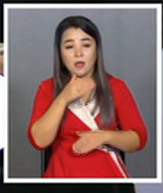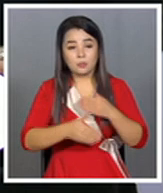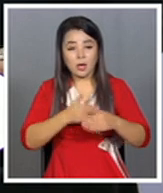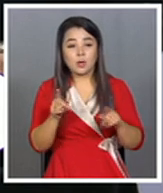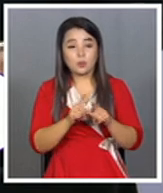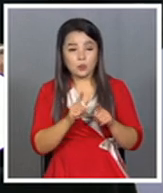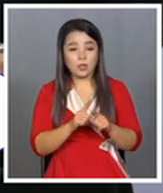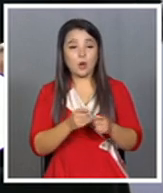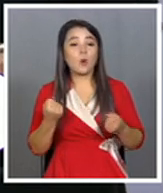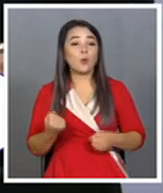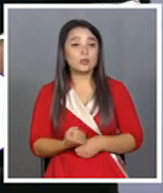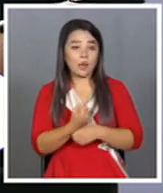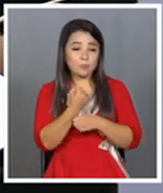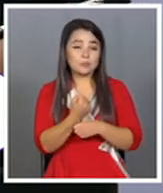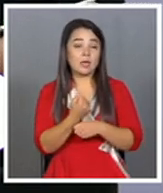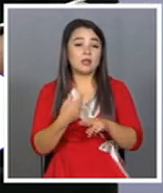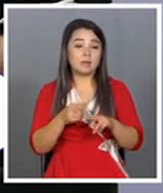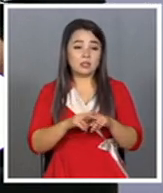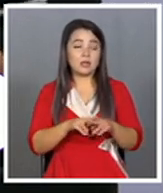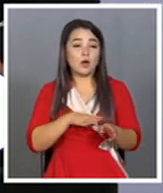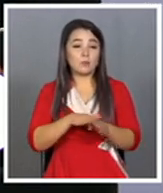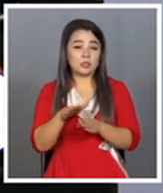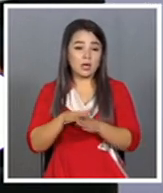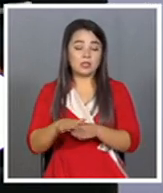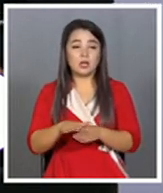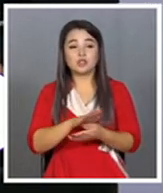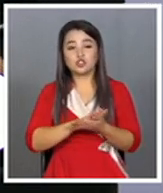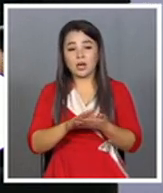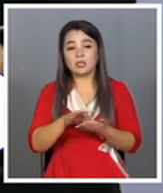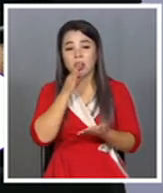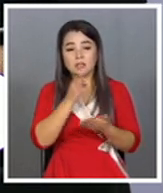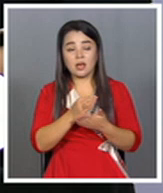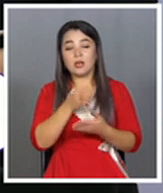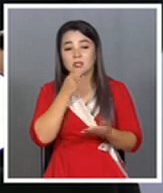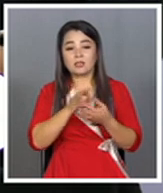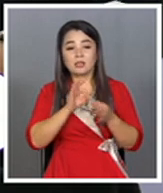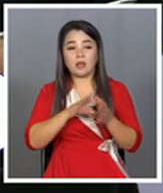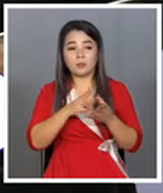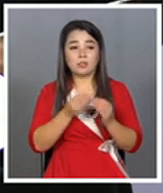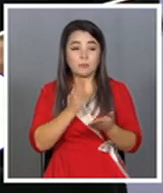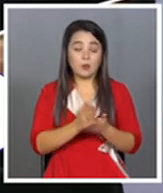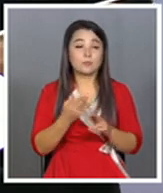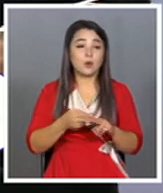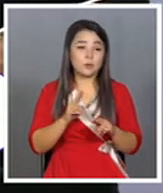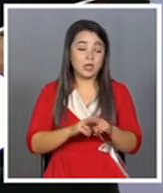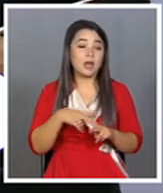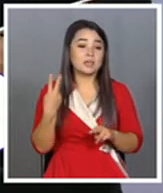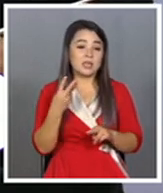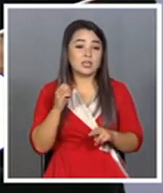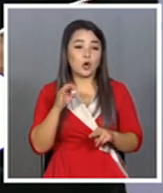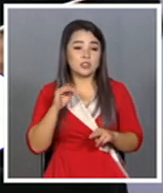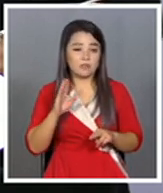қолдап, осы ағартушылық абсолютизмді жақтайтындығын білдіреді. Сонымен қатар II